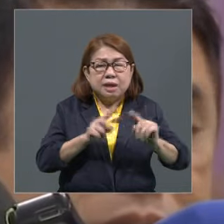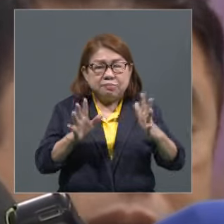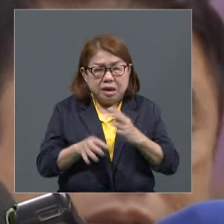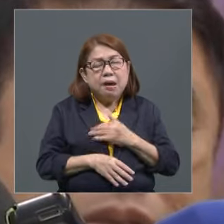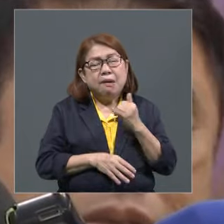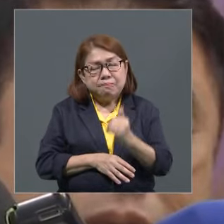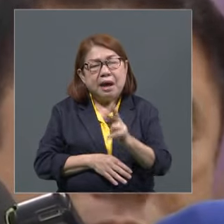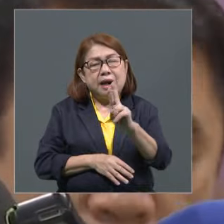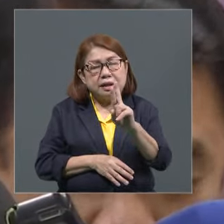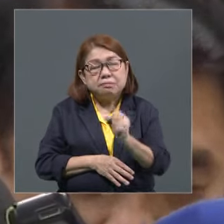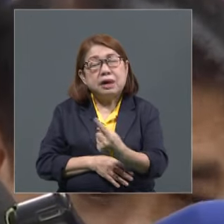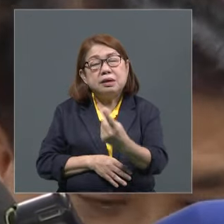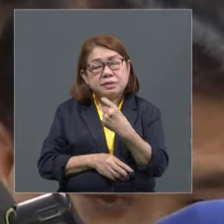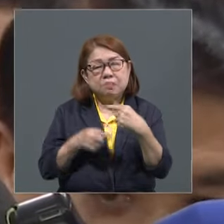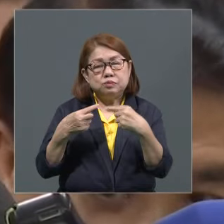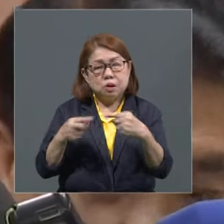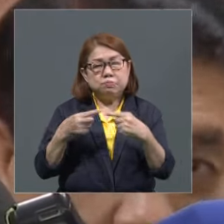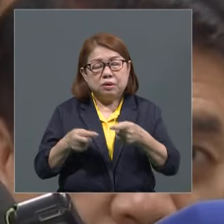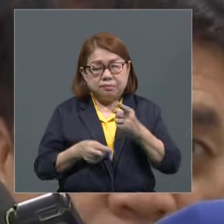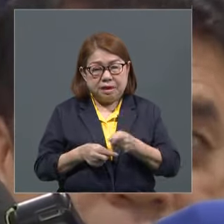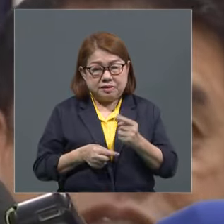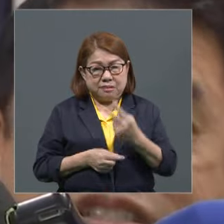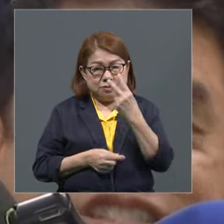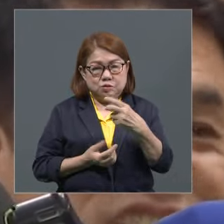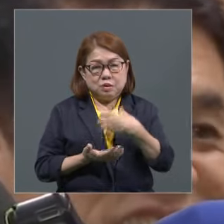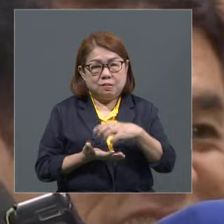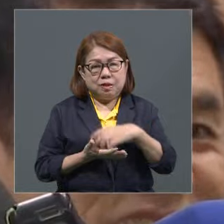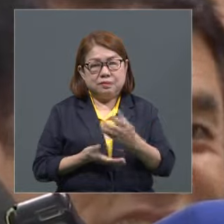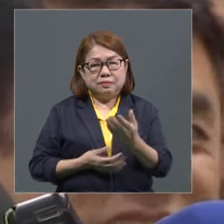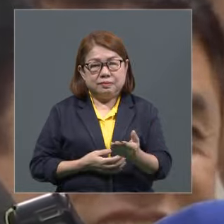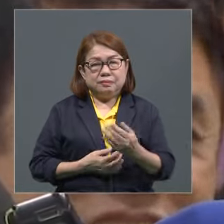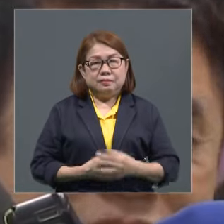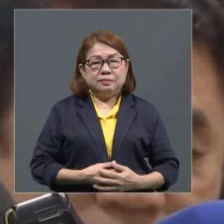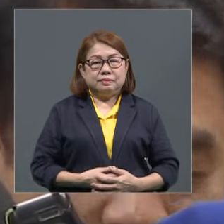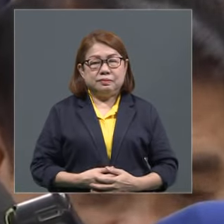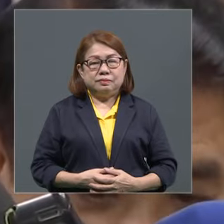ามเสมอๆนะคะฟังบางช่วงบางตอนเรื่องนี้จากนายกรัฐมนตรีค่ะ